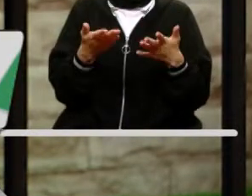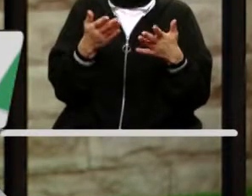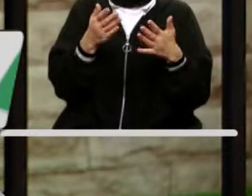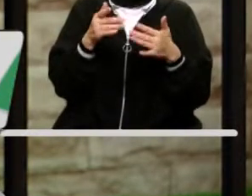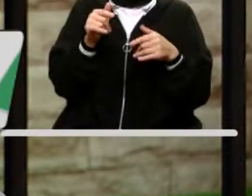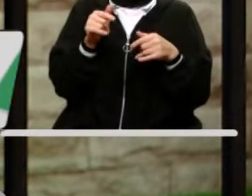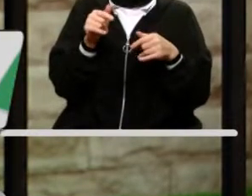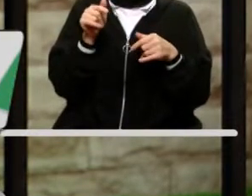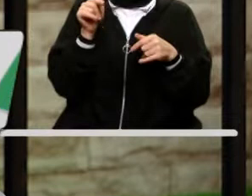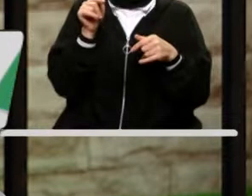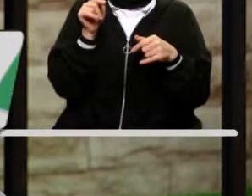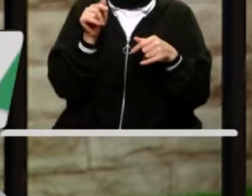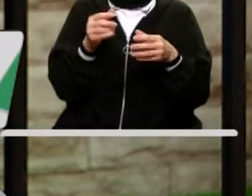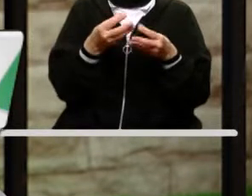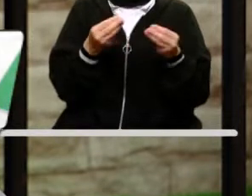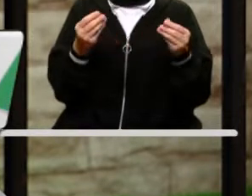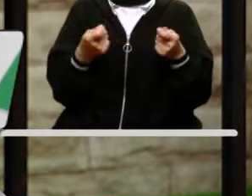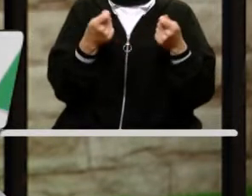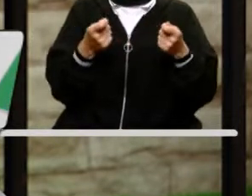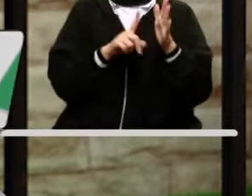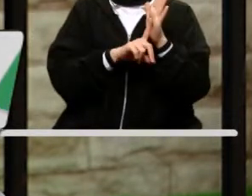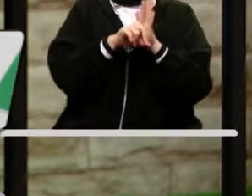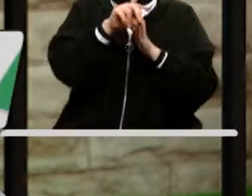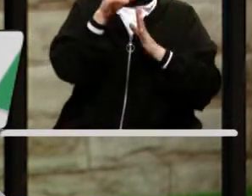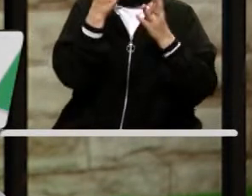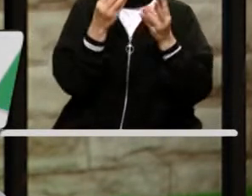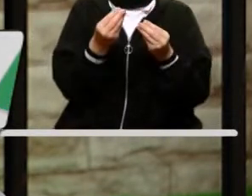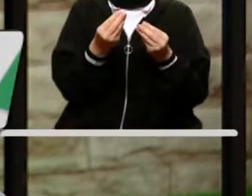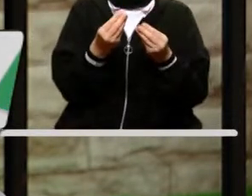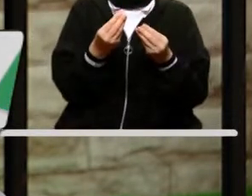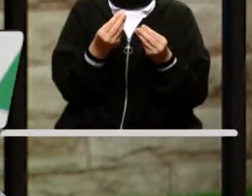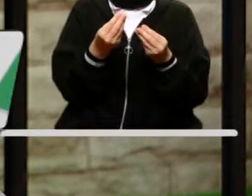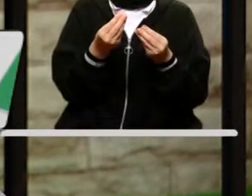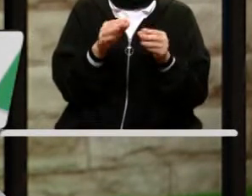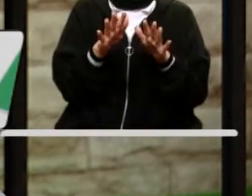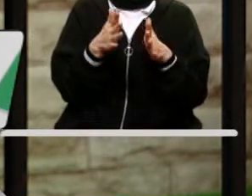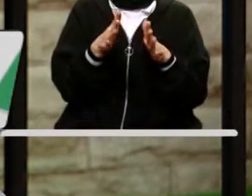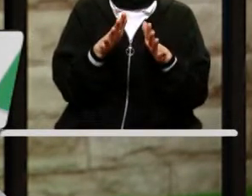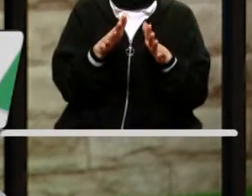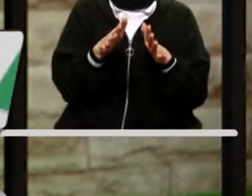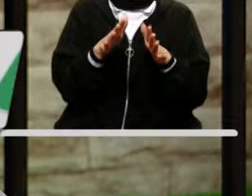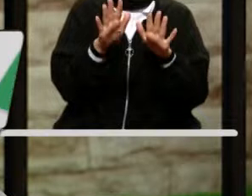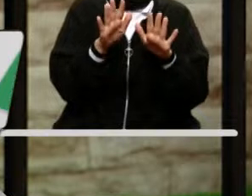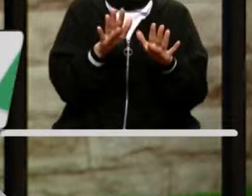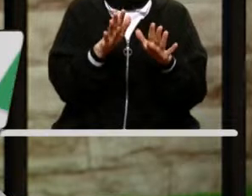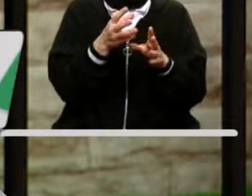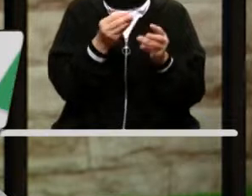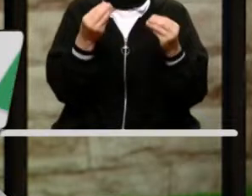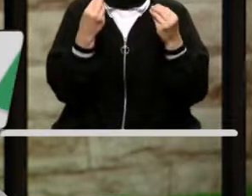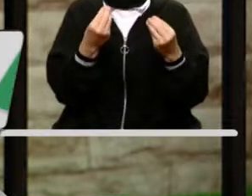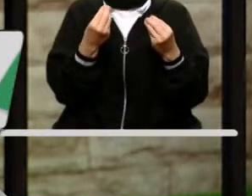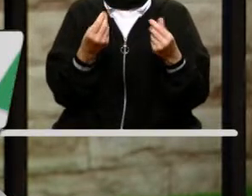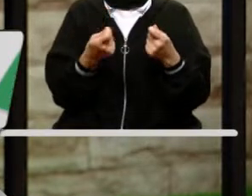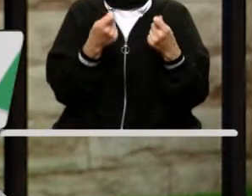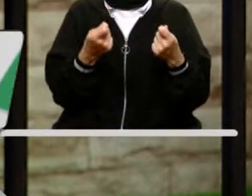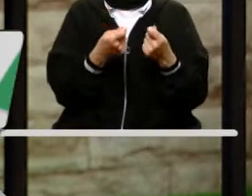değildir. Çok çalışmak başarıya getirmeyebilir. Çok çalışmak illa yüksek not almaya getirebilir ama verimli çalışmak. Verimli